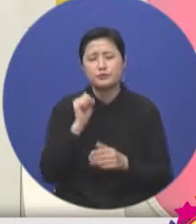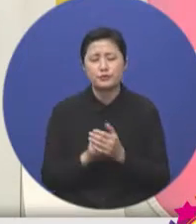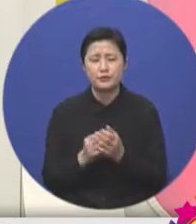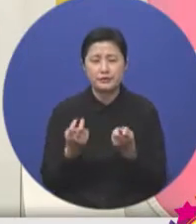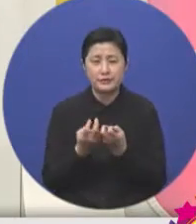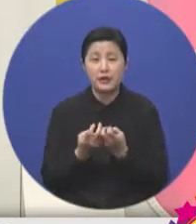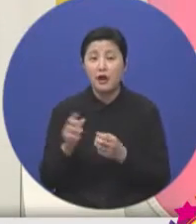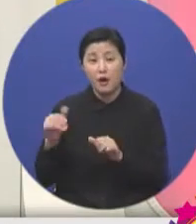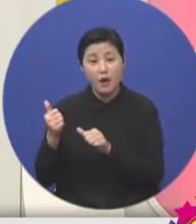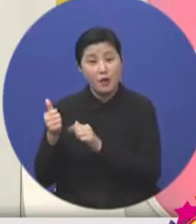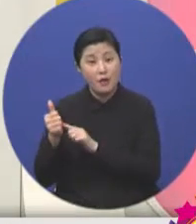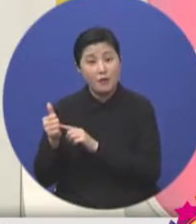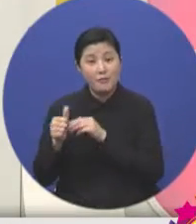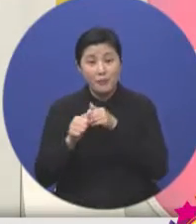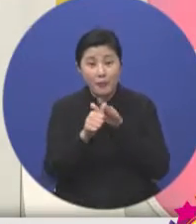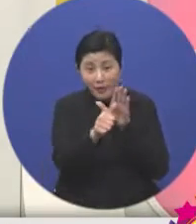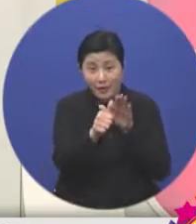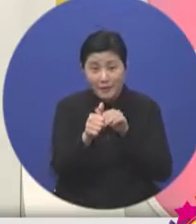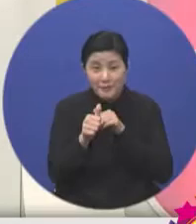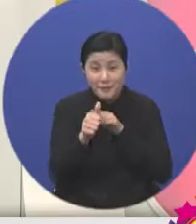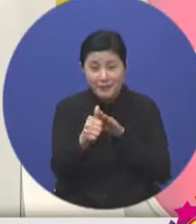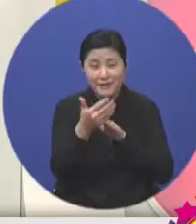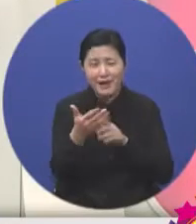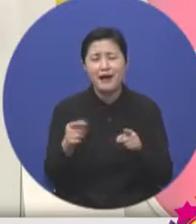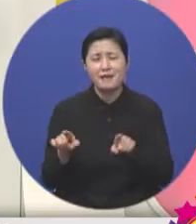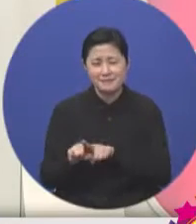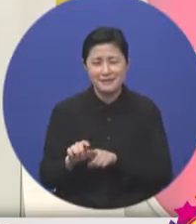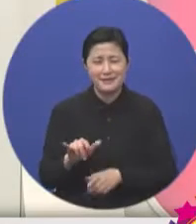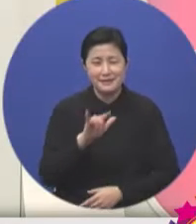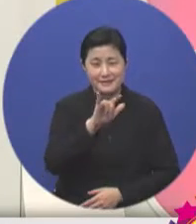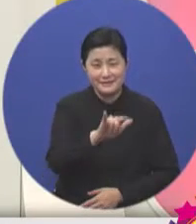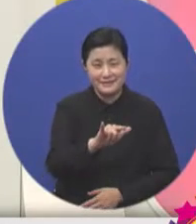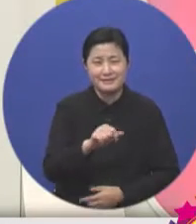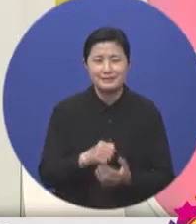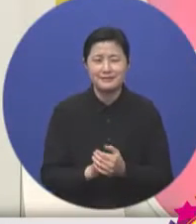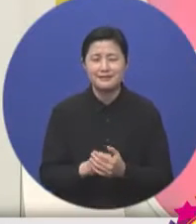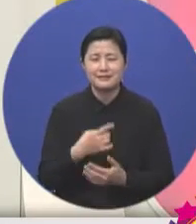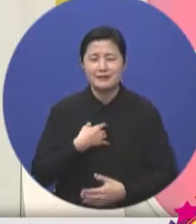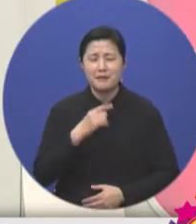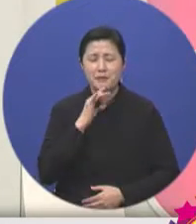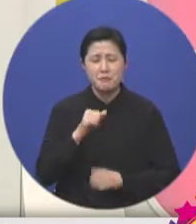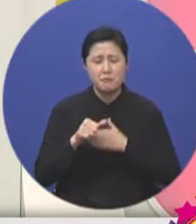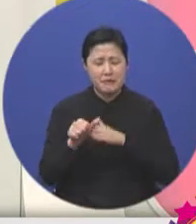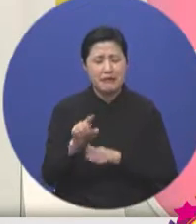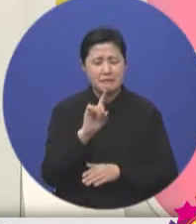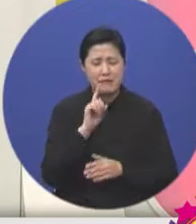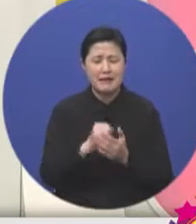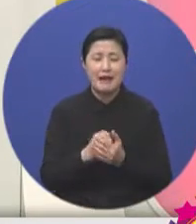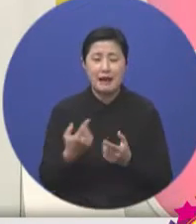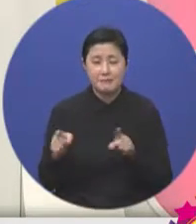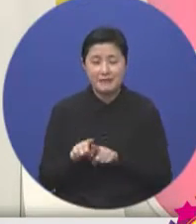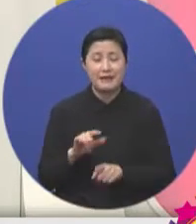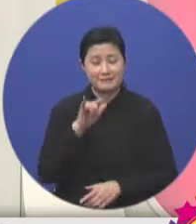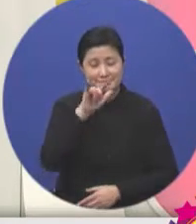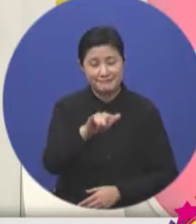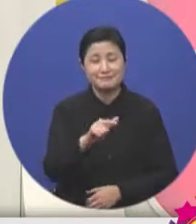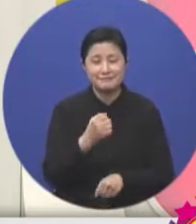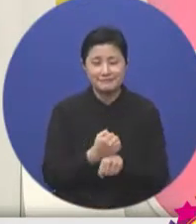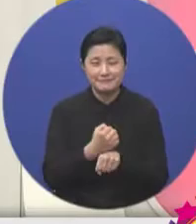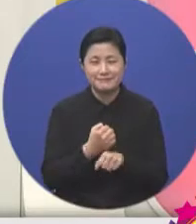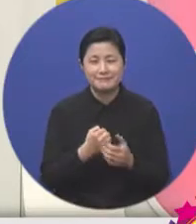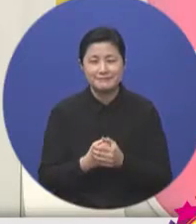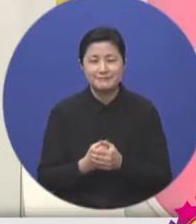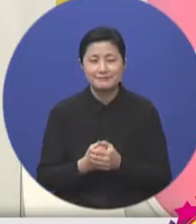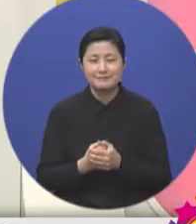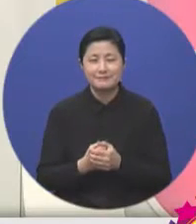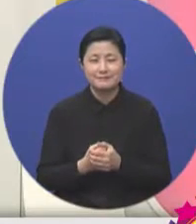씨 보내드릴게요. 같이 가자고. 같이 가자고. 네. 나만 같이 보내고. 오세요. 네. 같이 가겠습니다. 시간 내가지고.